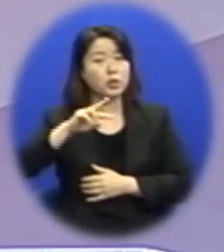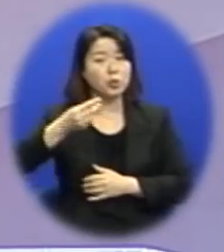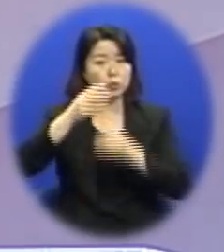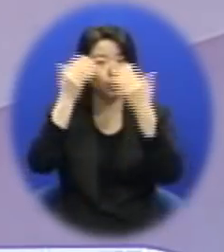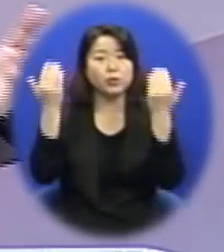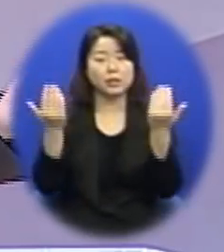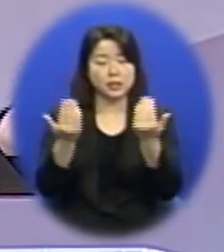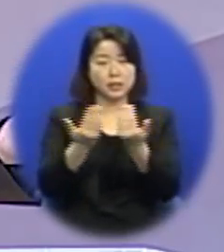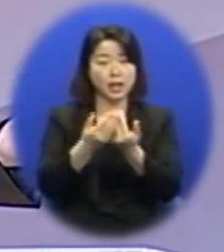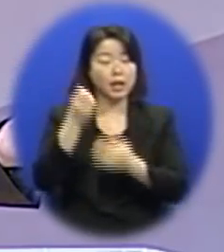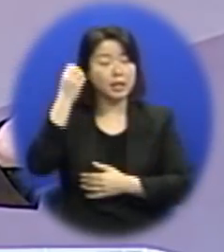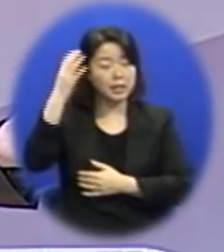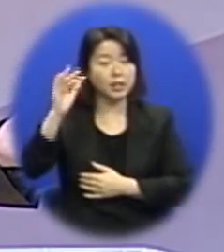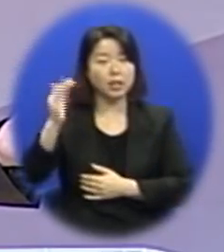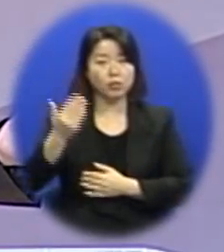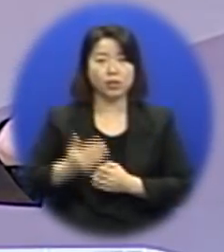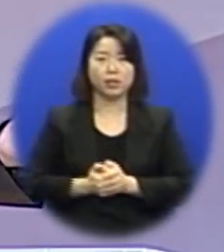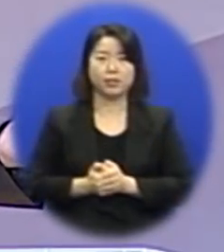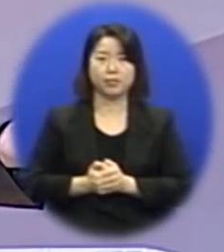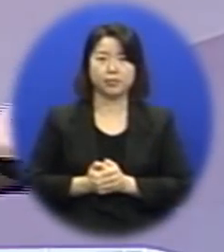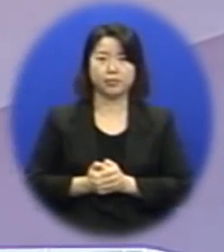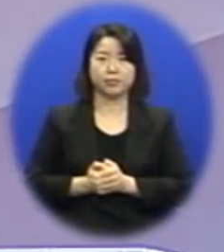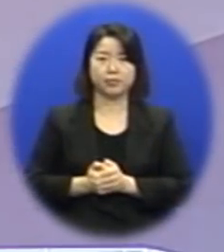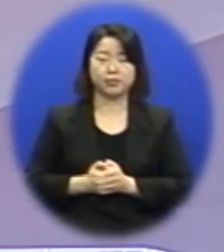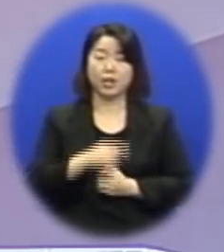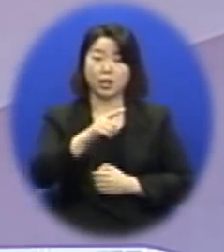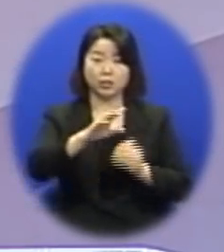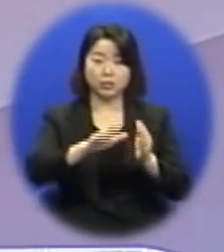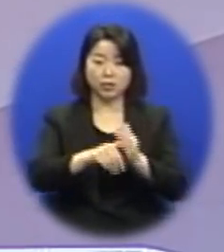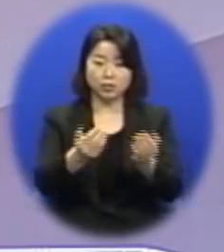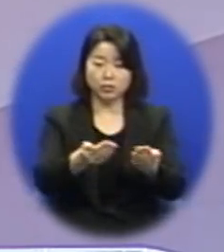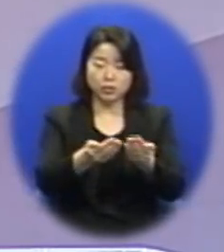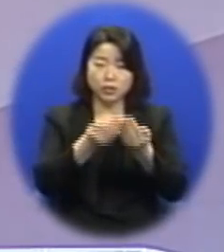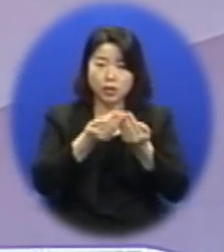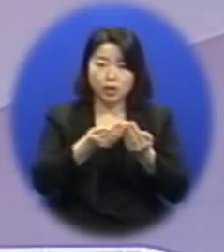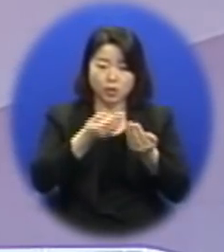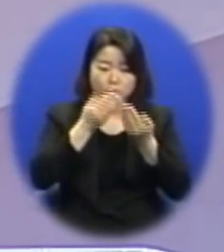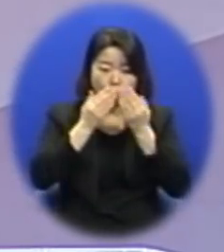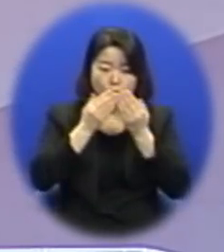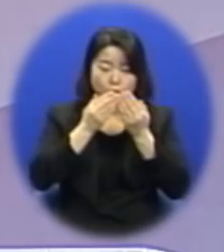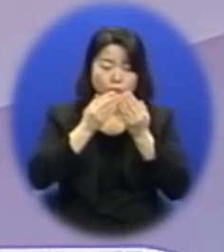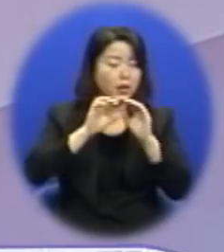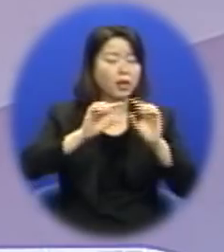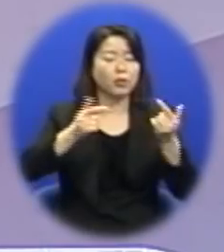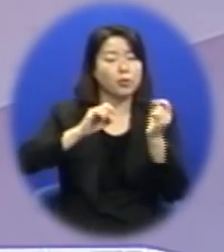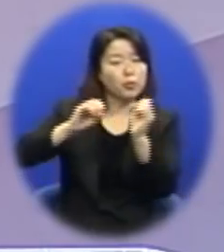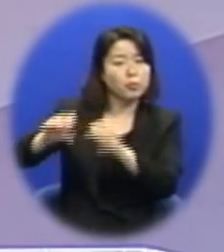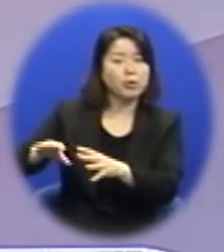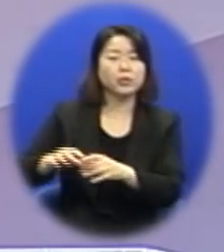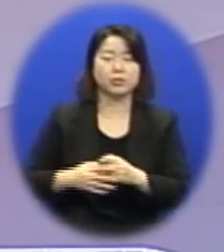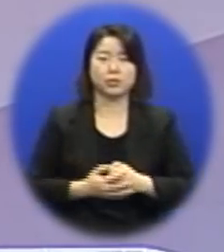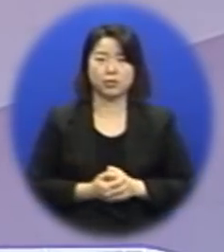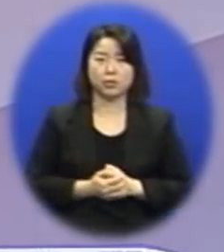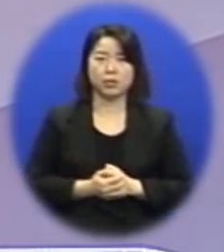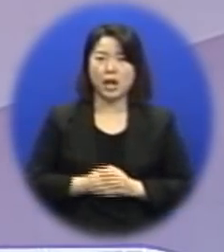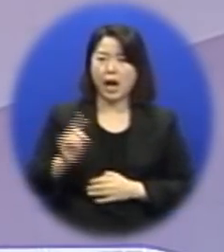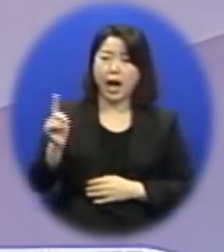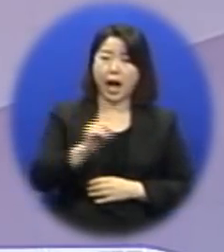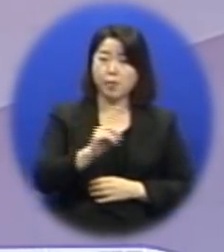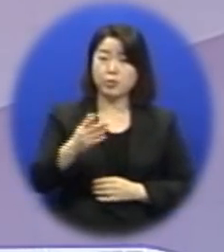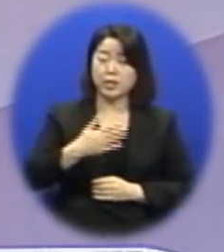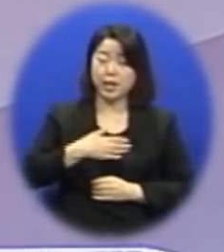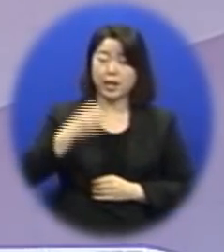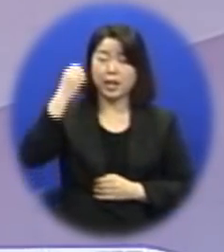다 잊어지고 됩니다 그때 그는 물을 내려 놓았어요 아무리 내가